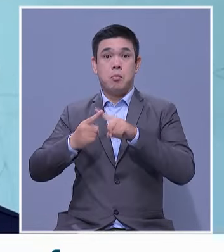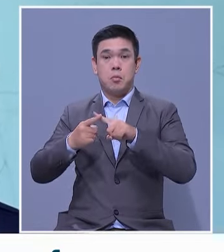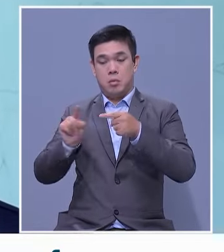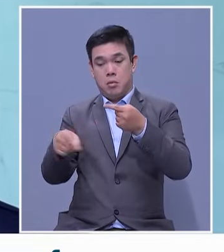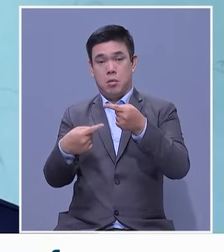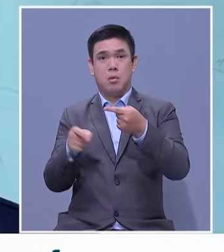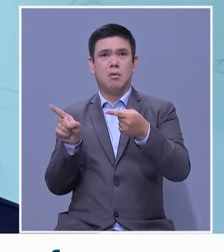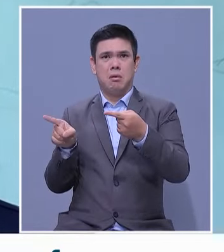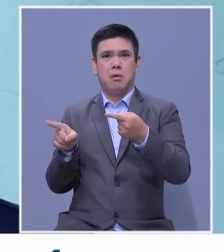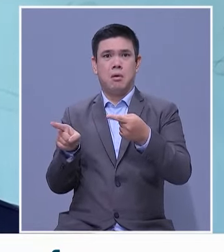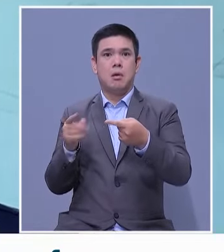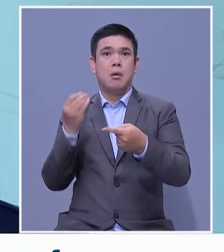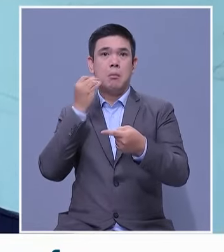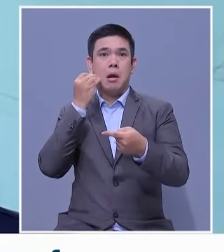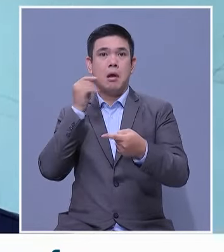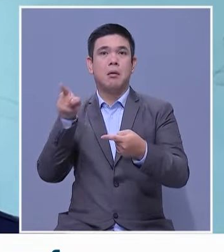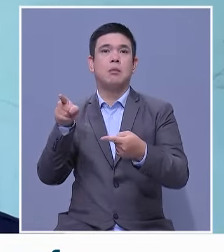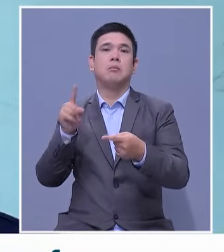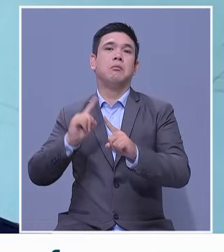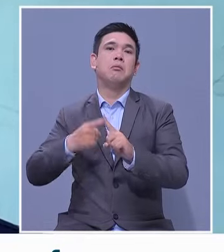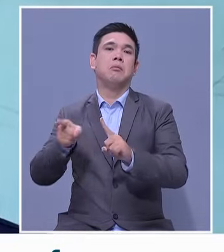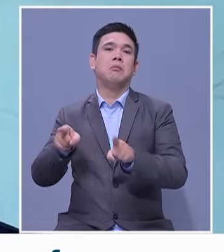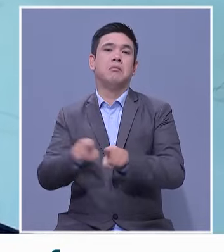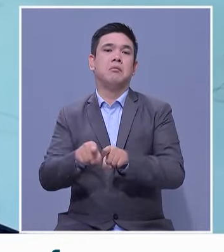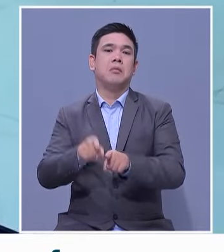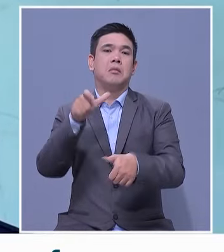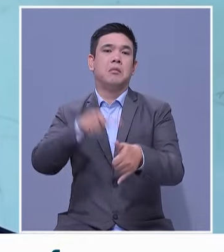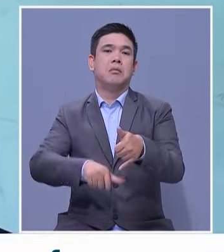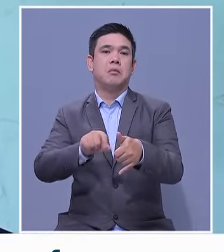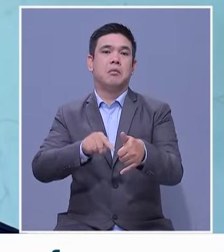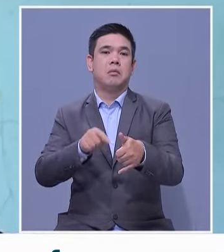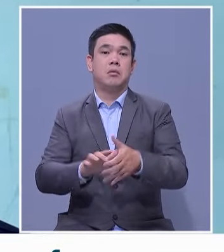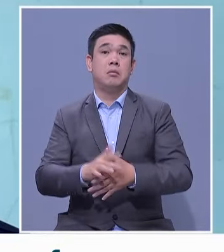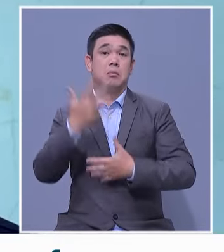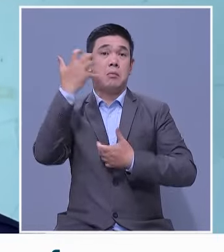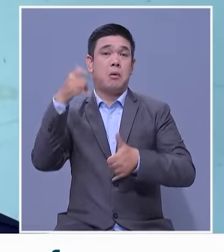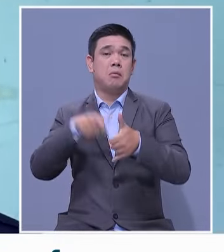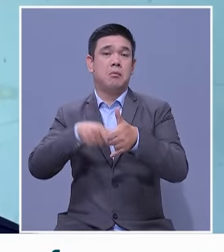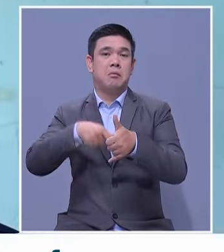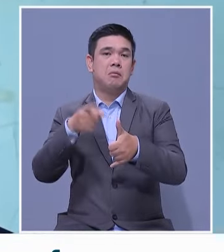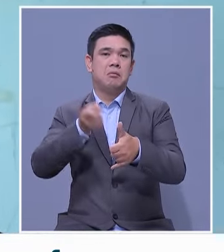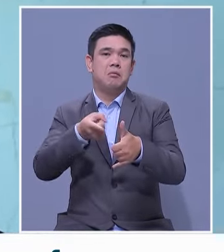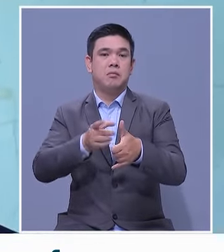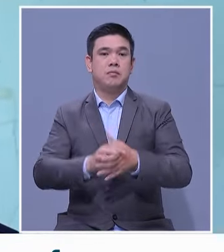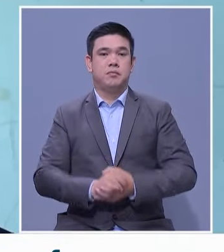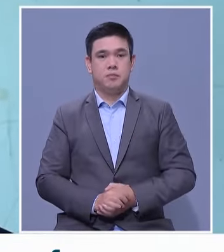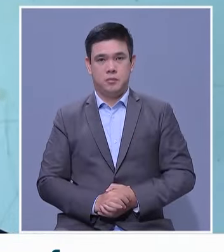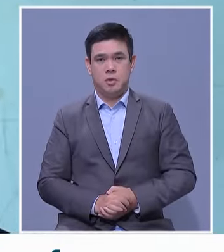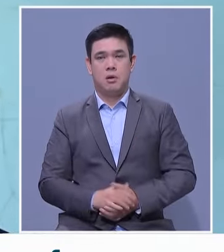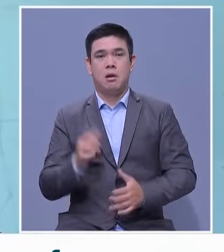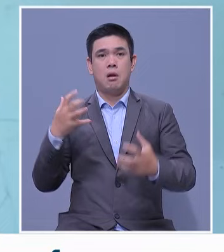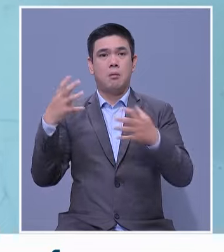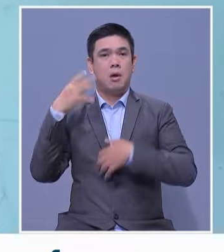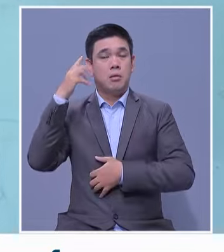อกว่าคนนี้ก็เป็นที่บ้านพักก็เป็นแบบนี ้เวลาเมาใช ่ไหมใช่ครับก็เป็นแบบนี้จะเมาแล้วจะไปอารวาส